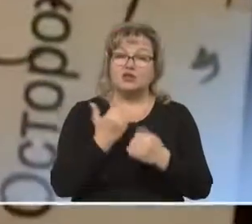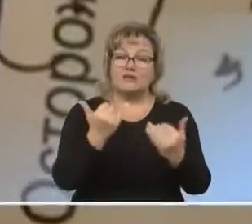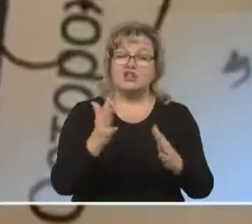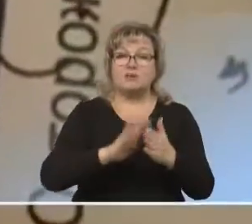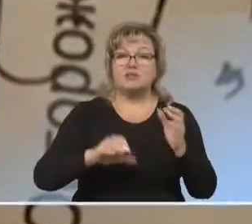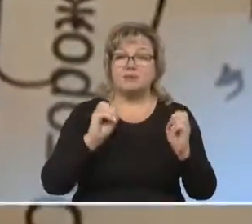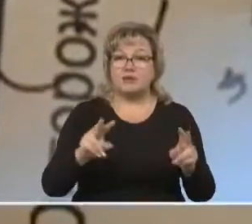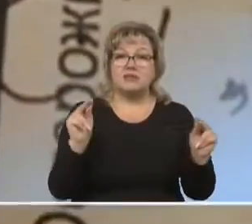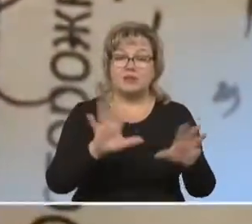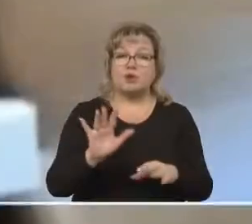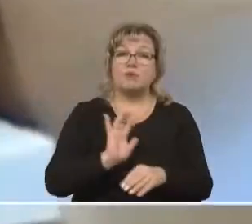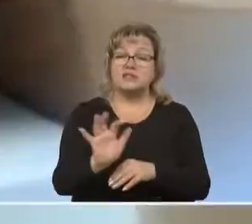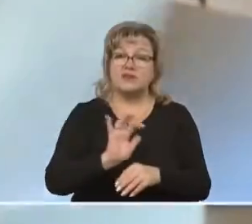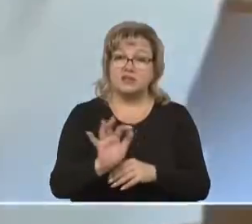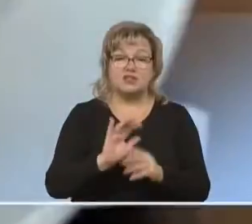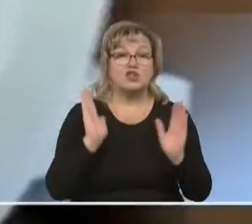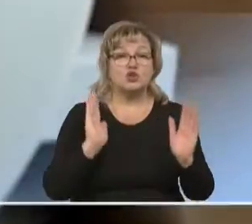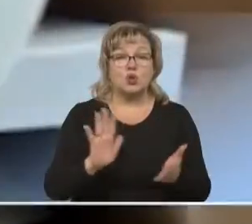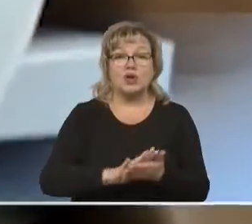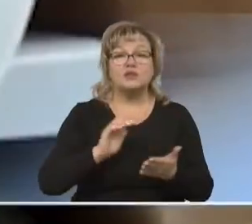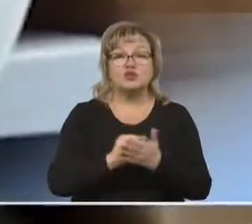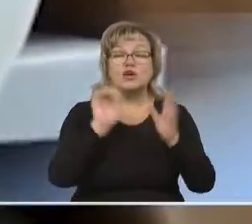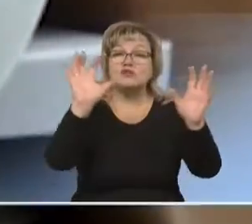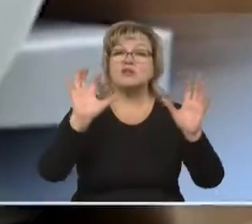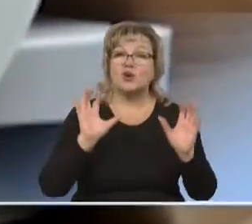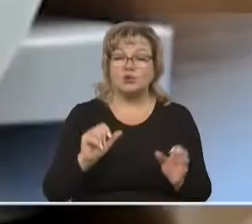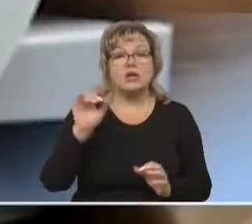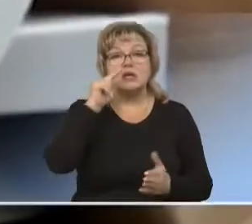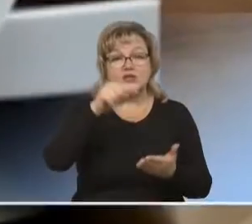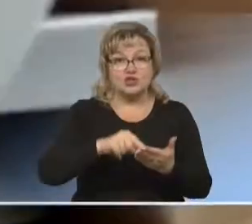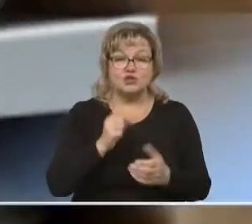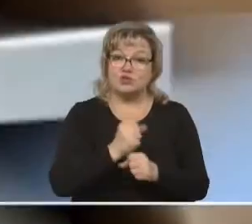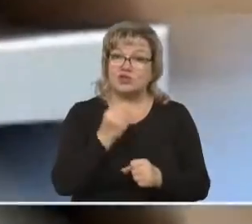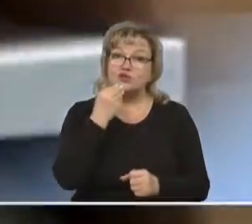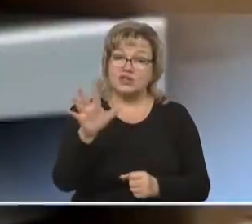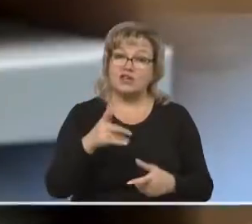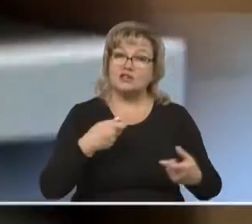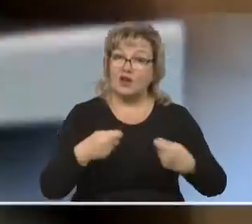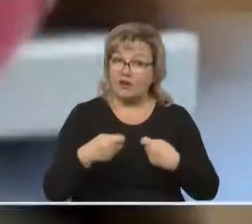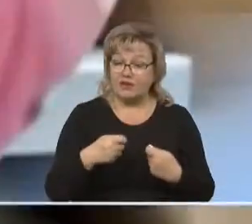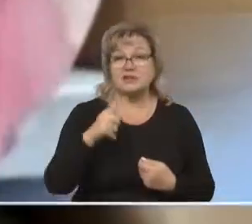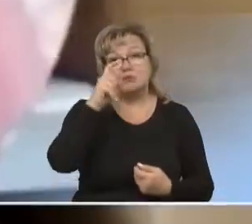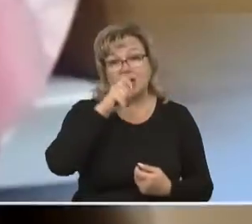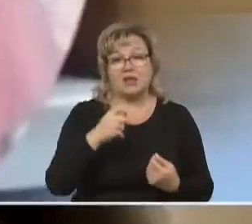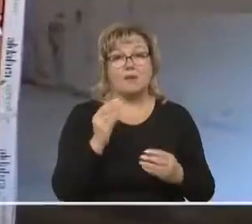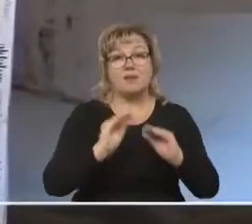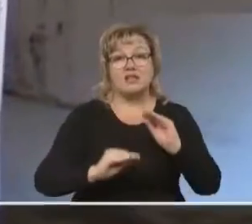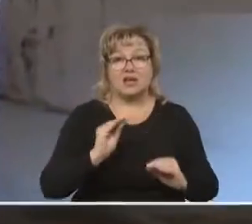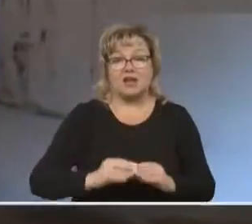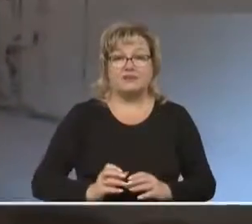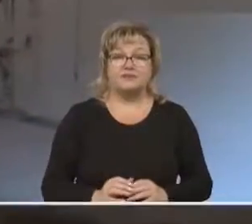безопасности. Недобросовестные производители не только нарушают закон, но и зачастую делают некачественный товар из плохих материалов.